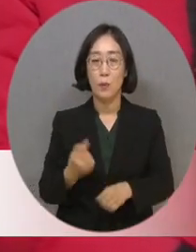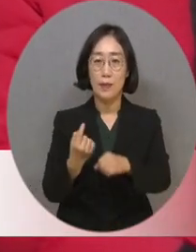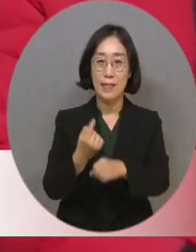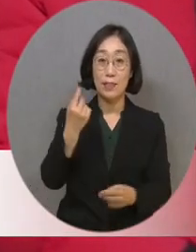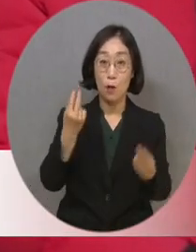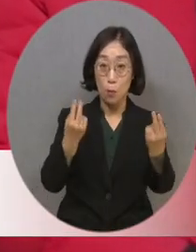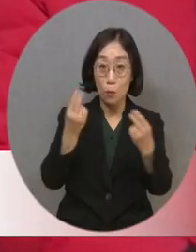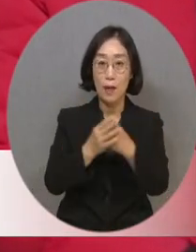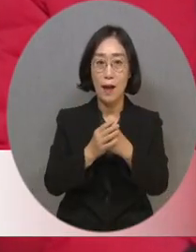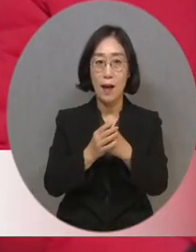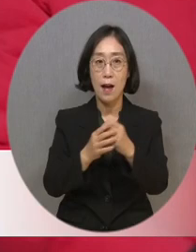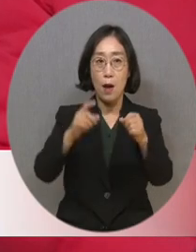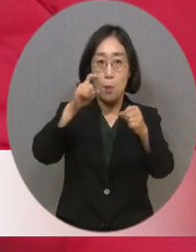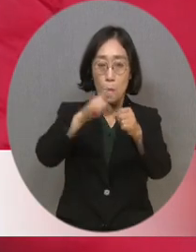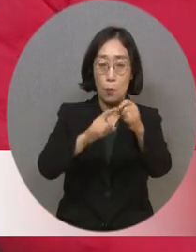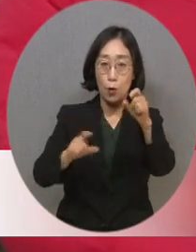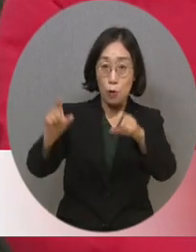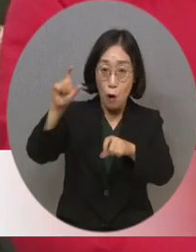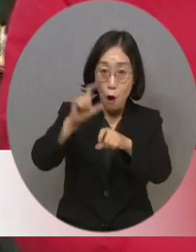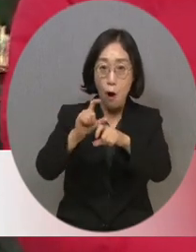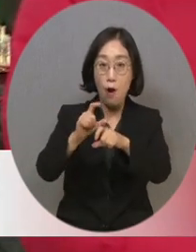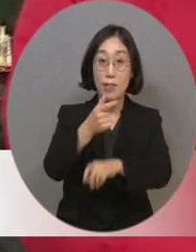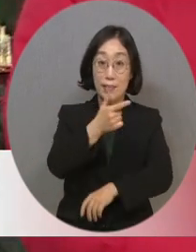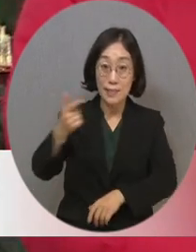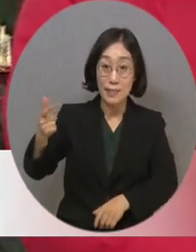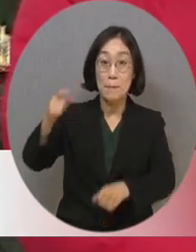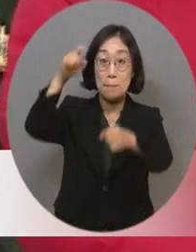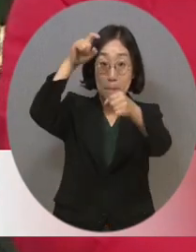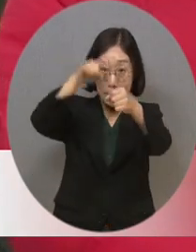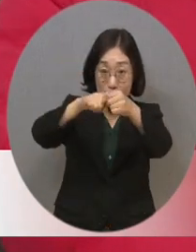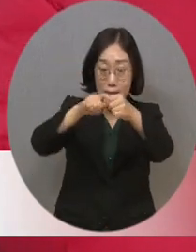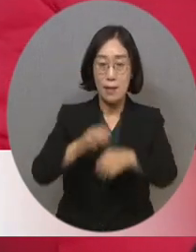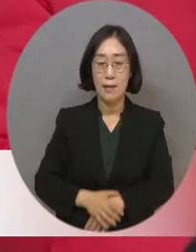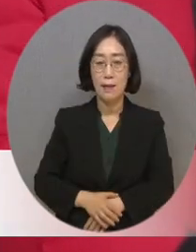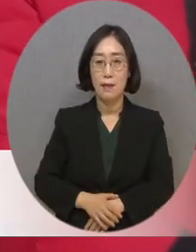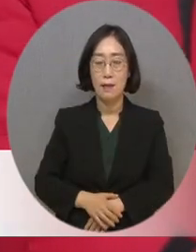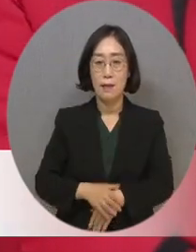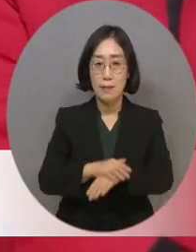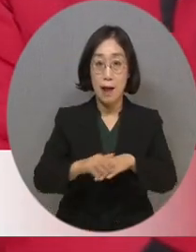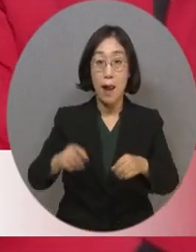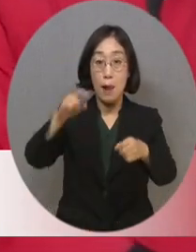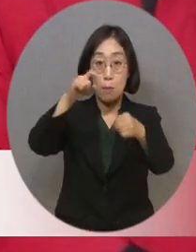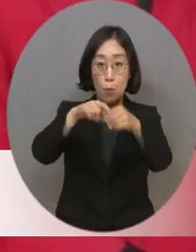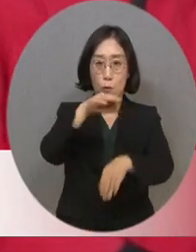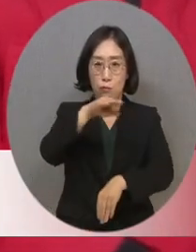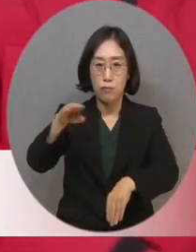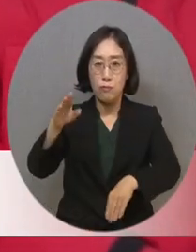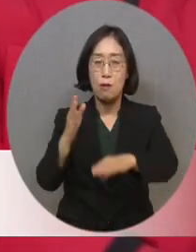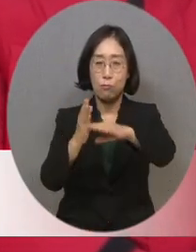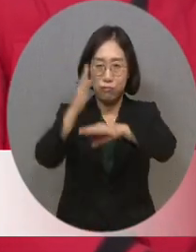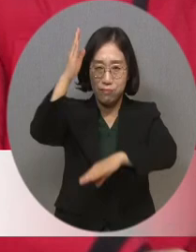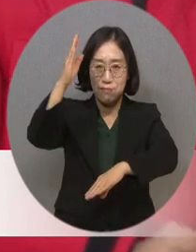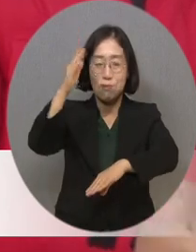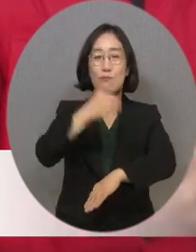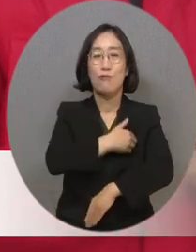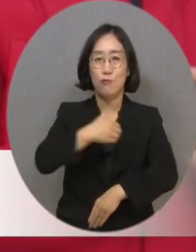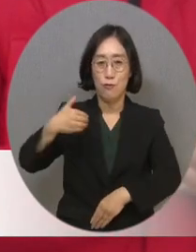작년보다 목표를 더 높이 설정하셨다면서요. 예, 높이 설정된 목표를 무난히 달성해서